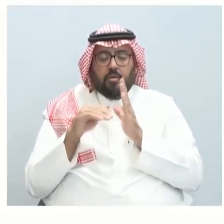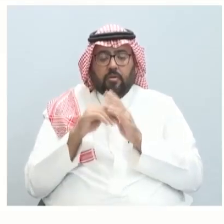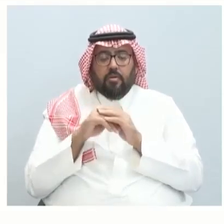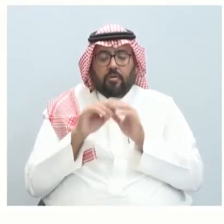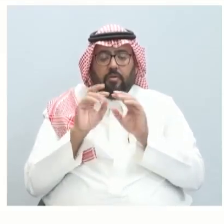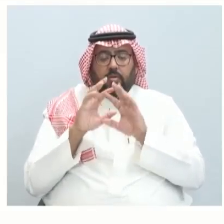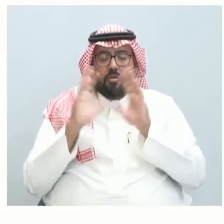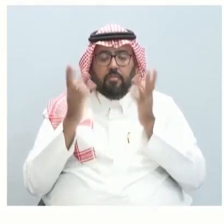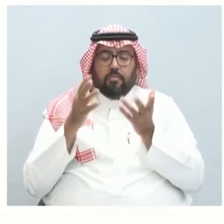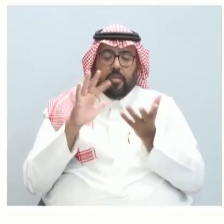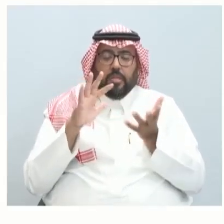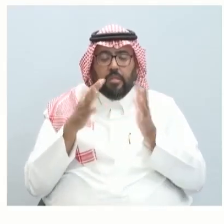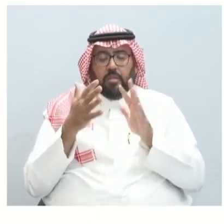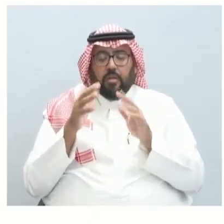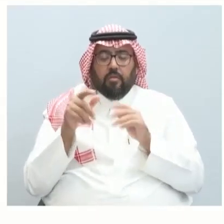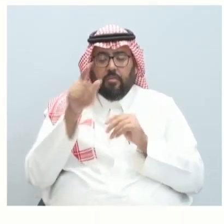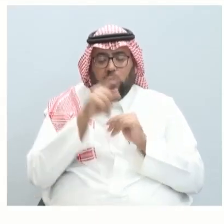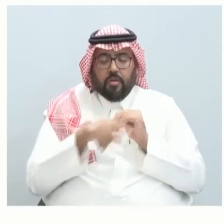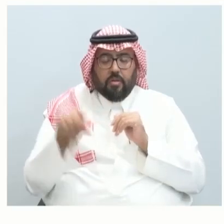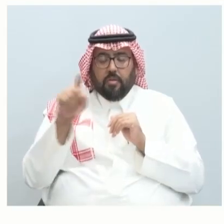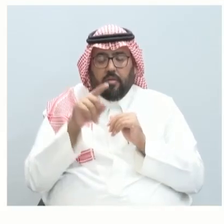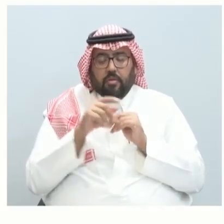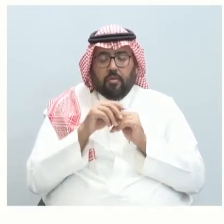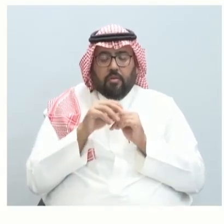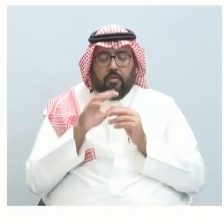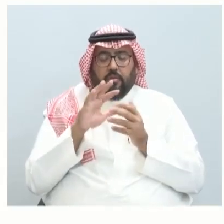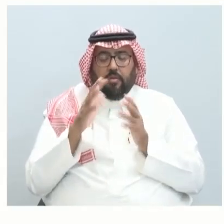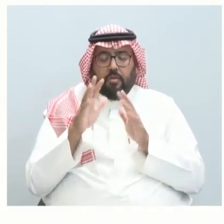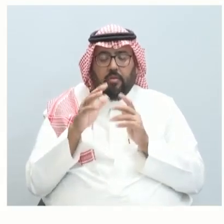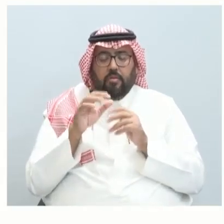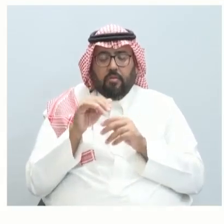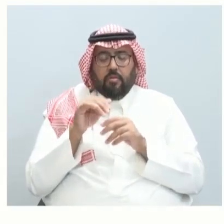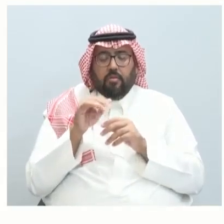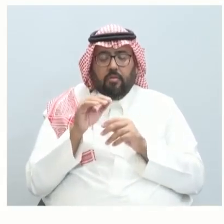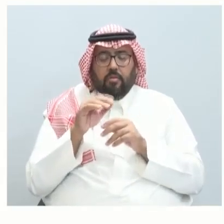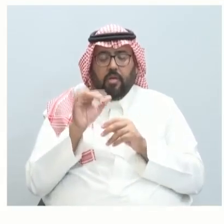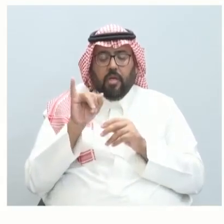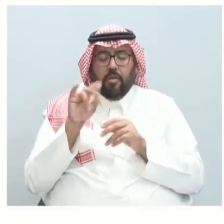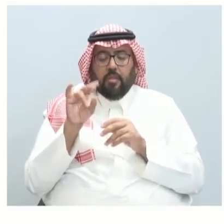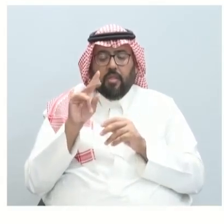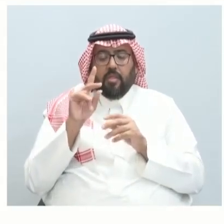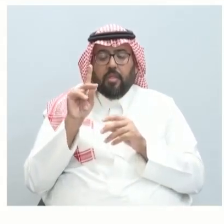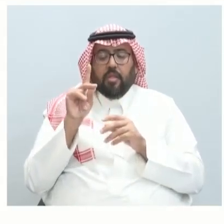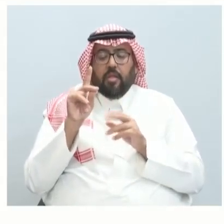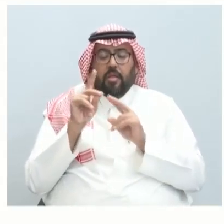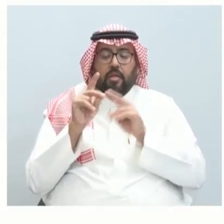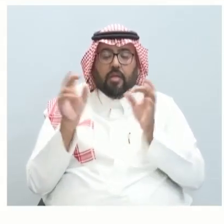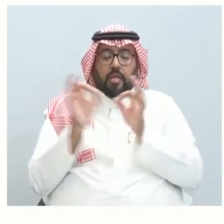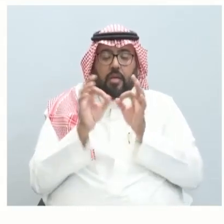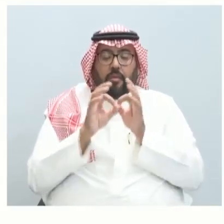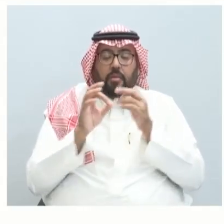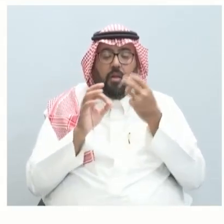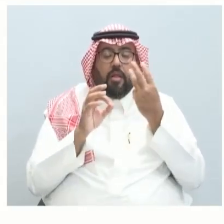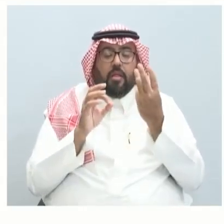ويمكنك تقدير محيط الدائره وذلك بتقريب قيمه طائله كم الى ثلاثه اذا